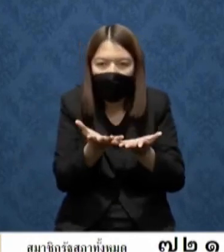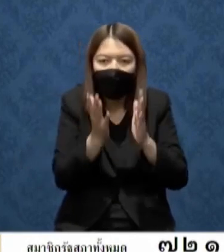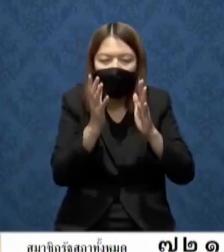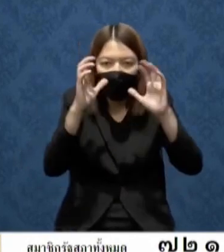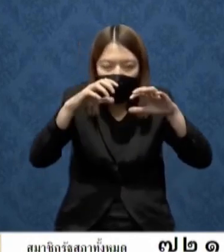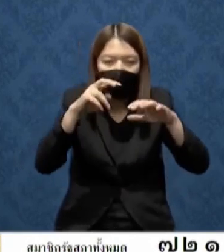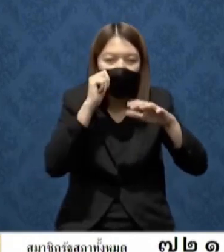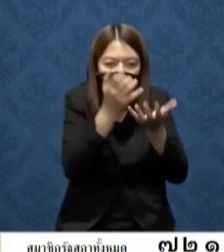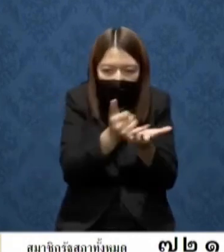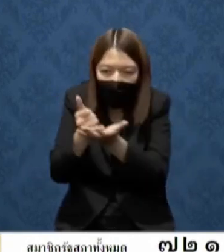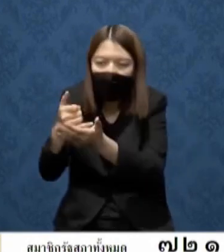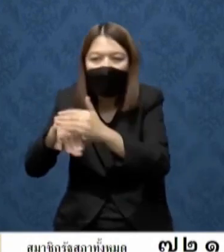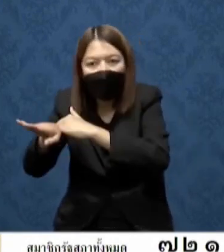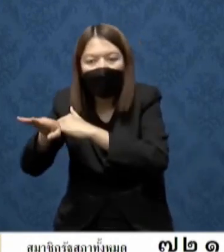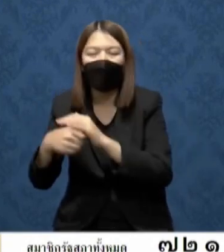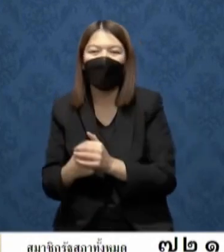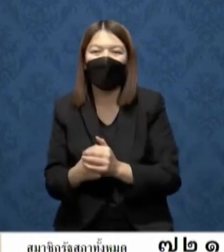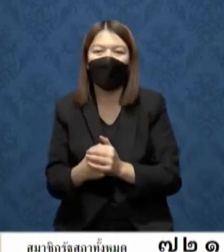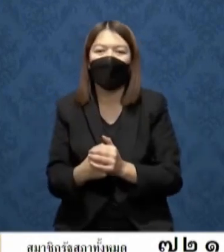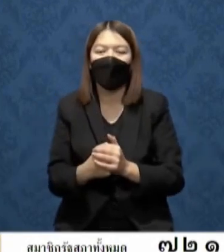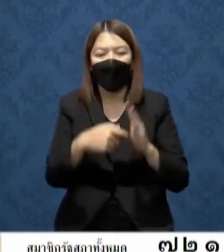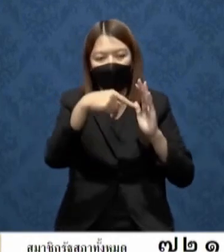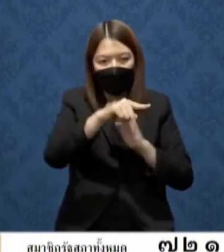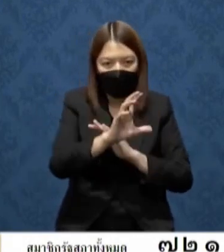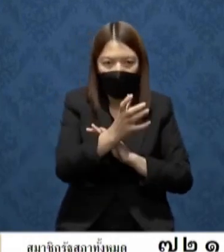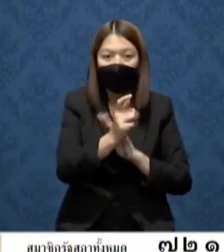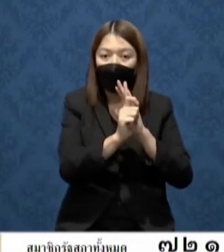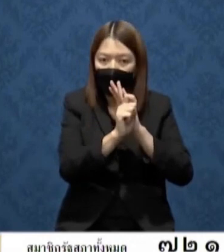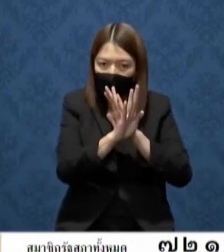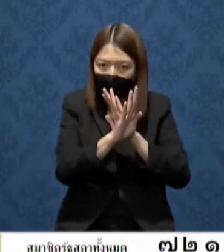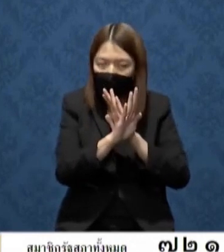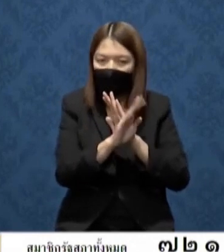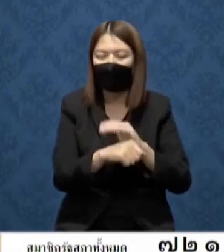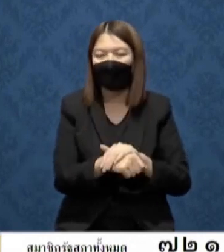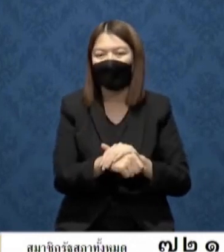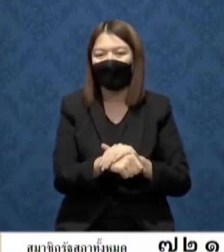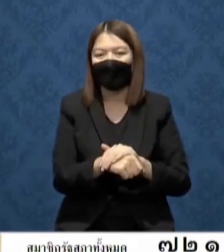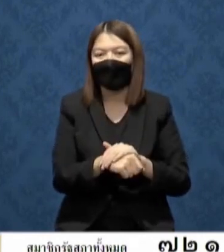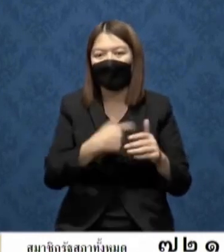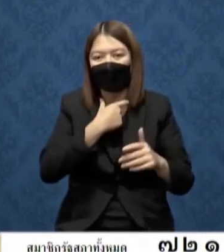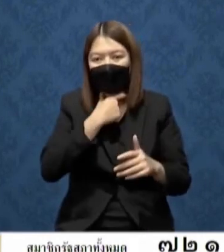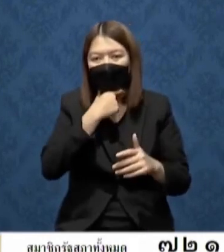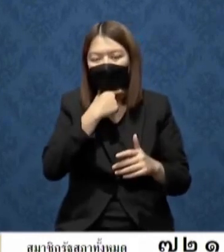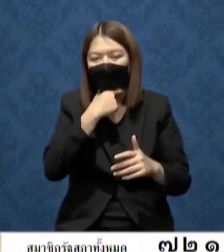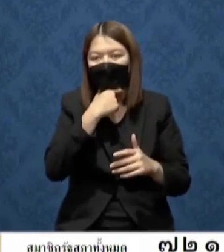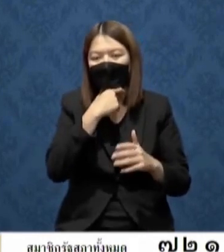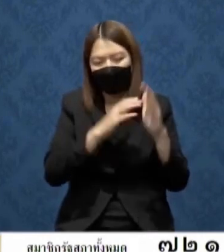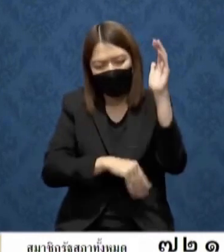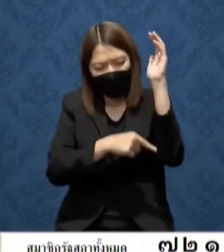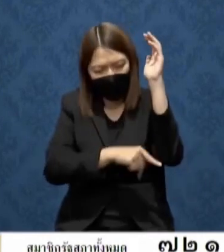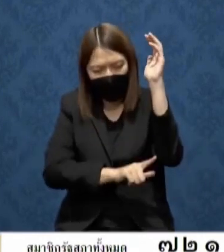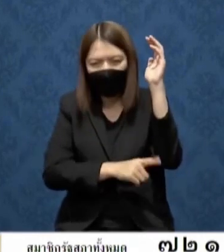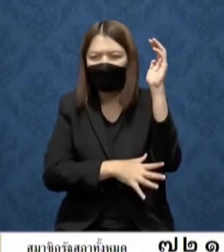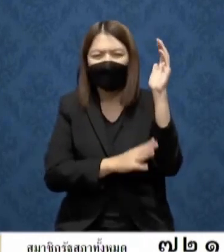ุโลก อุโปรราชธานี มหาศาละครามแม่ห้องสอน พัททรุง นัคอราชศีมาเข้าเขาใจ